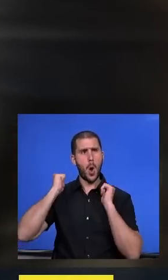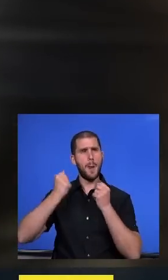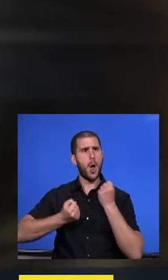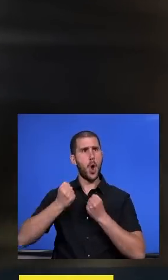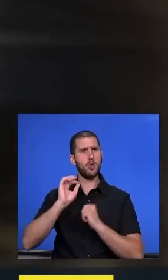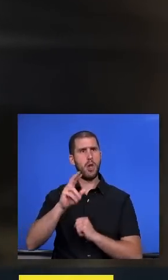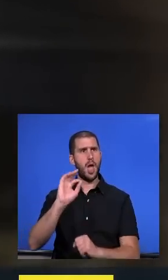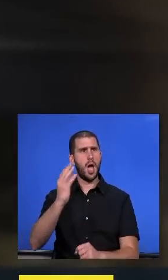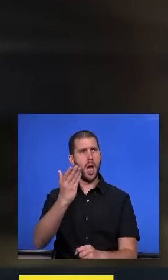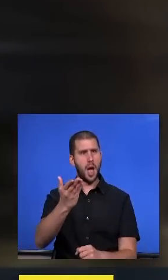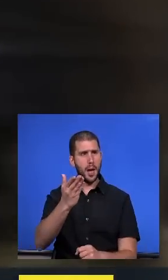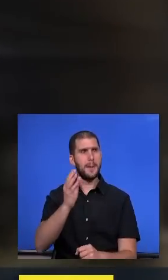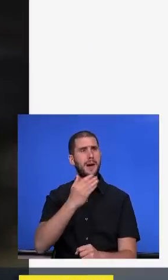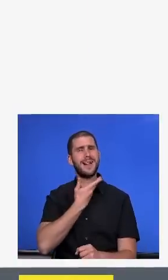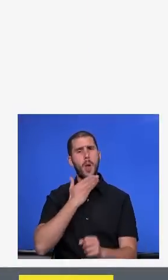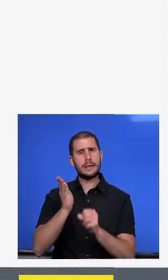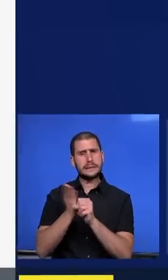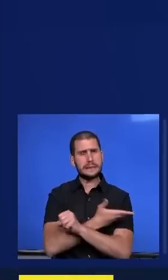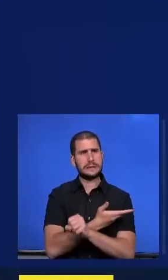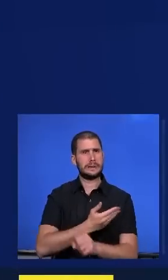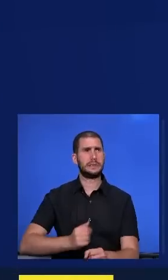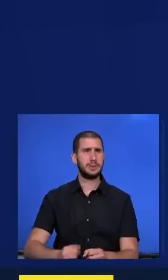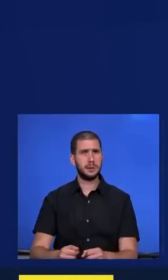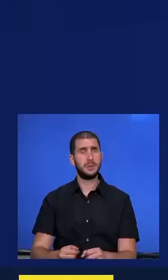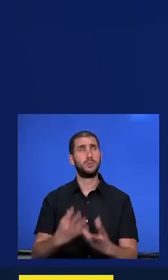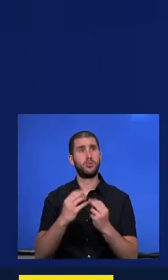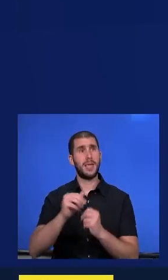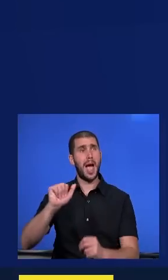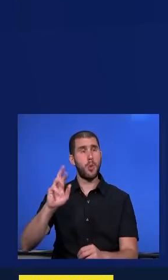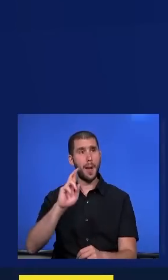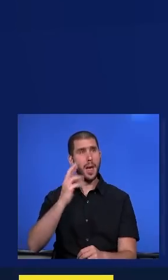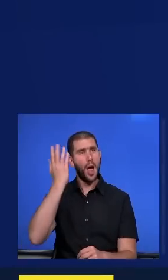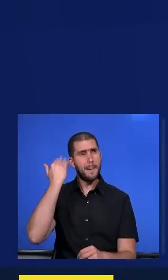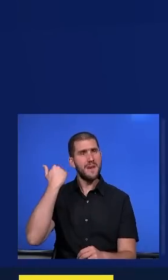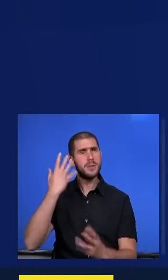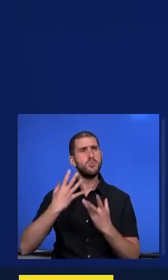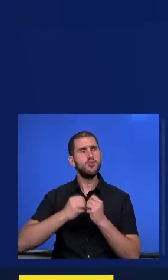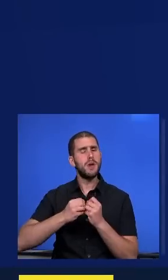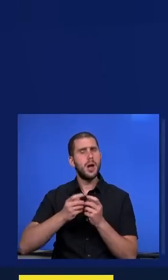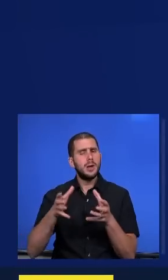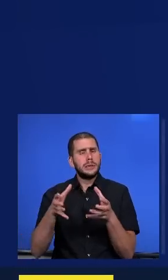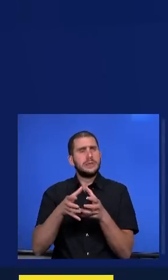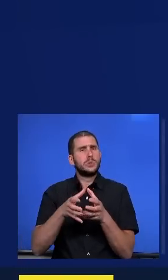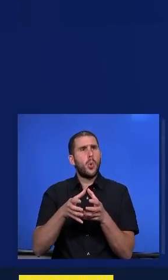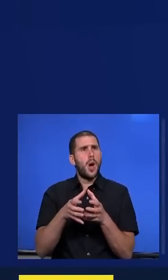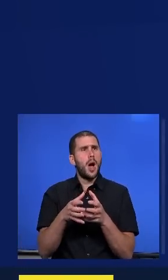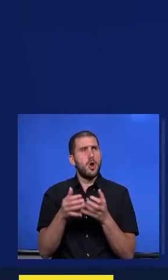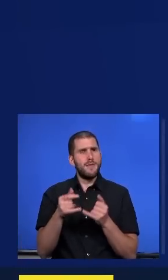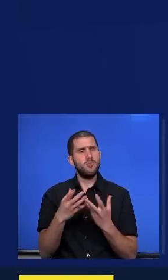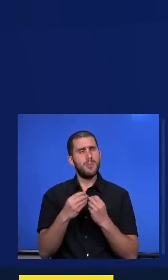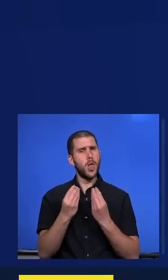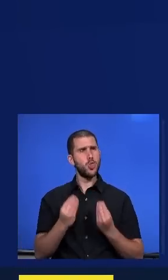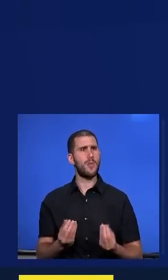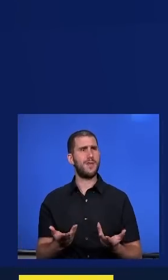של אחיה, כשגרונה משוסף. משפחת אבו רביע הייתה בעבר משפחה סגורה, עכשיו היא משפחה